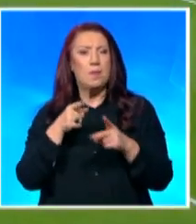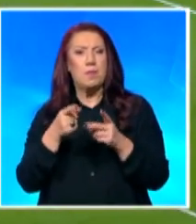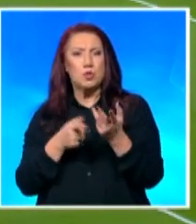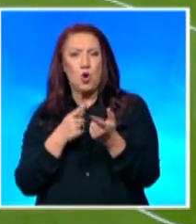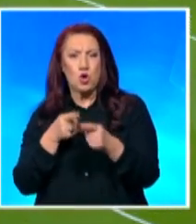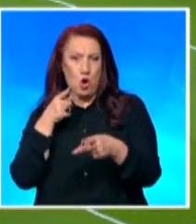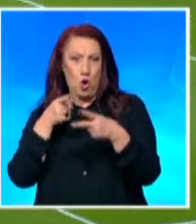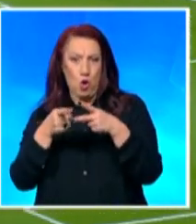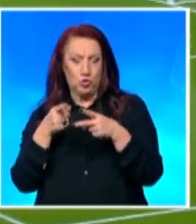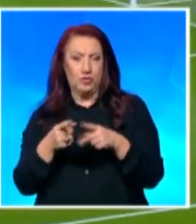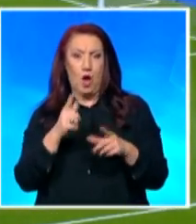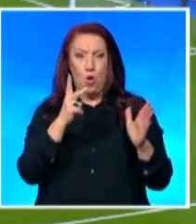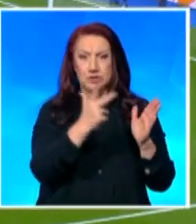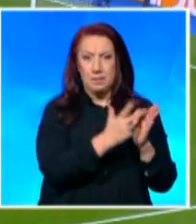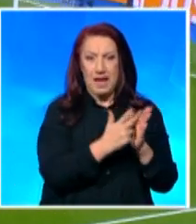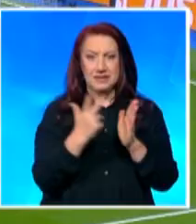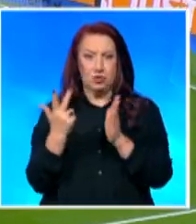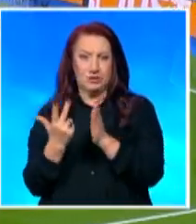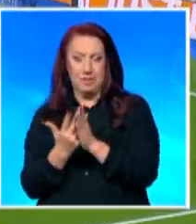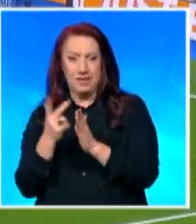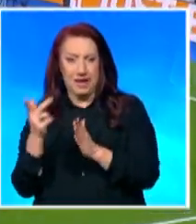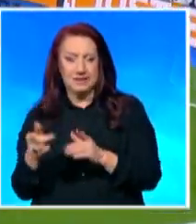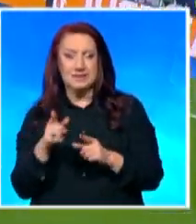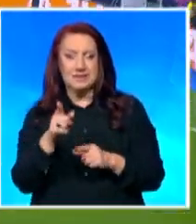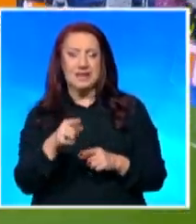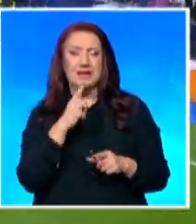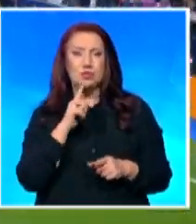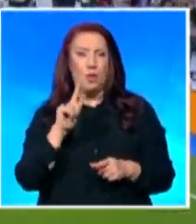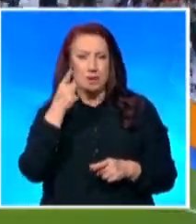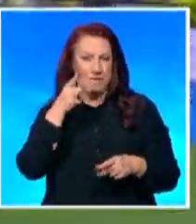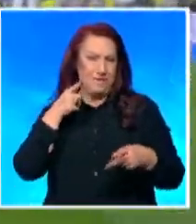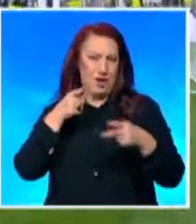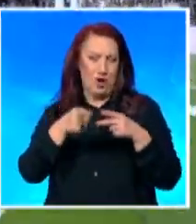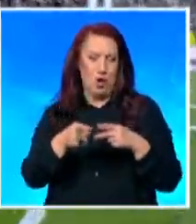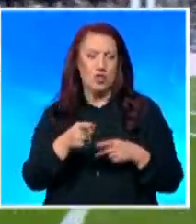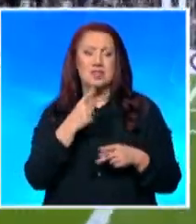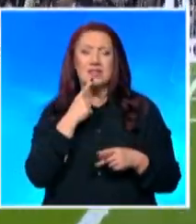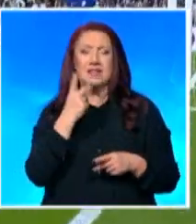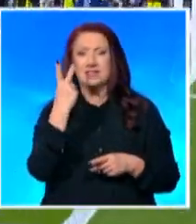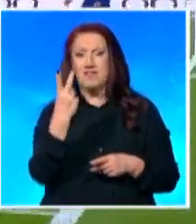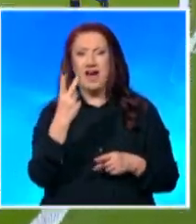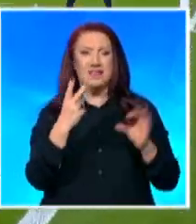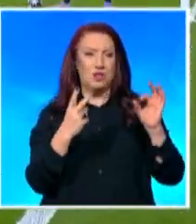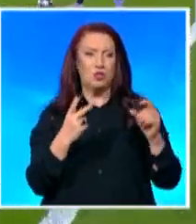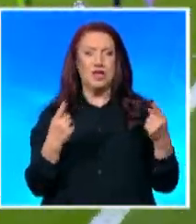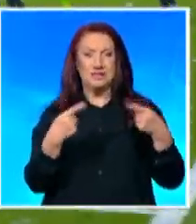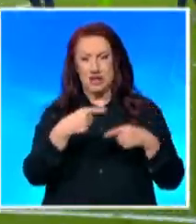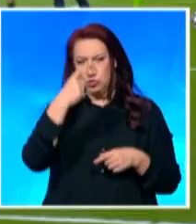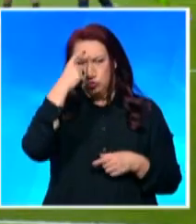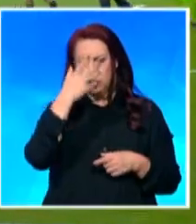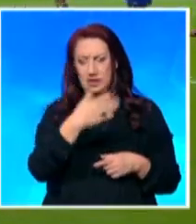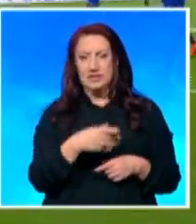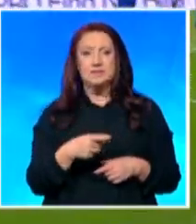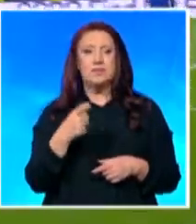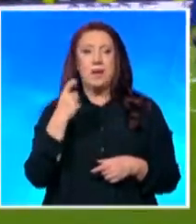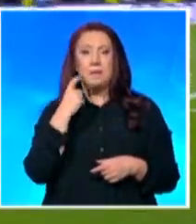по 18, след като французинът вкара първото попадение за успеха с 2 на 0 срещу Челси в четвъртфиналите. Бензема изравни и Раул